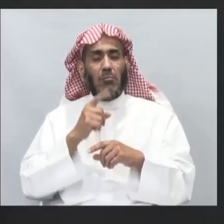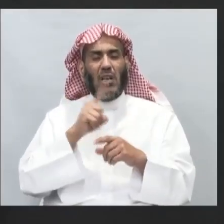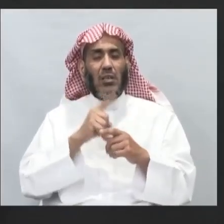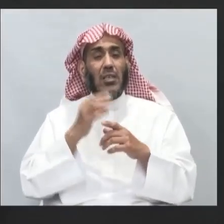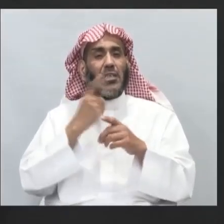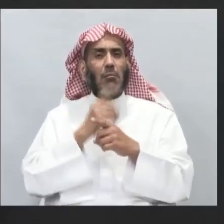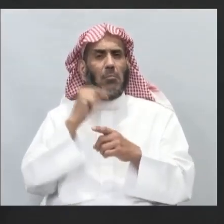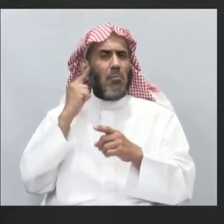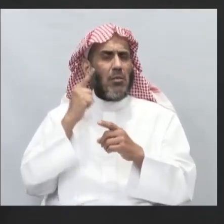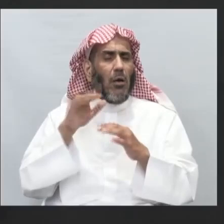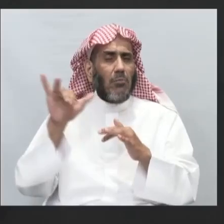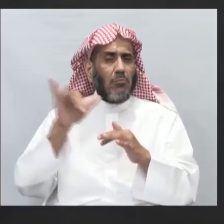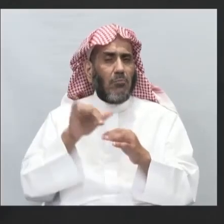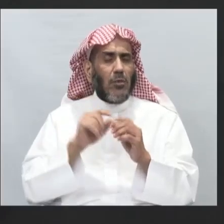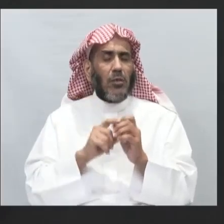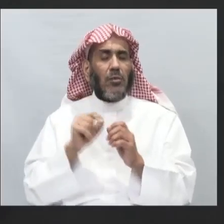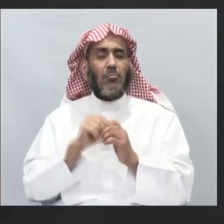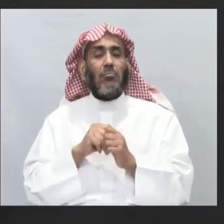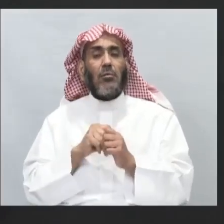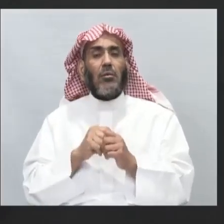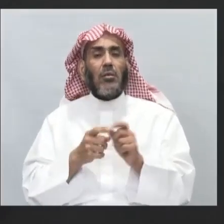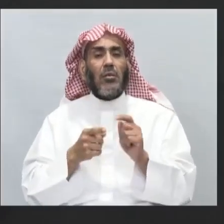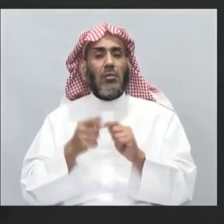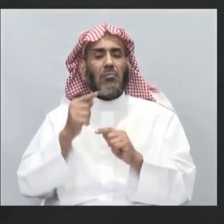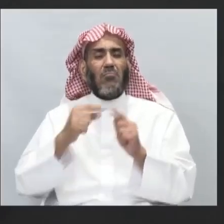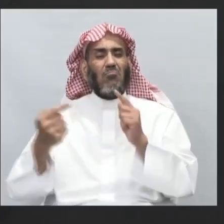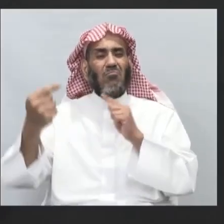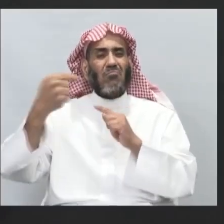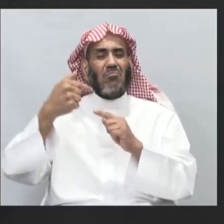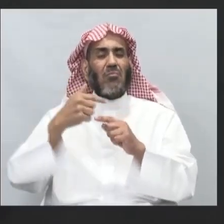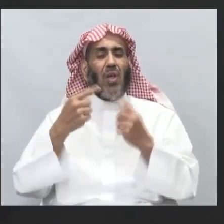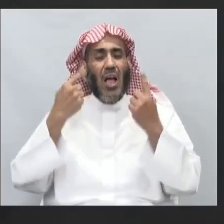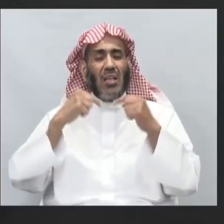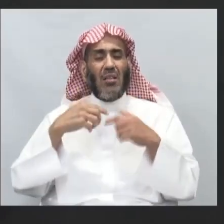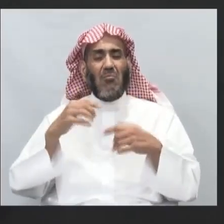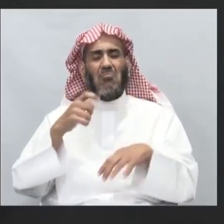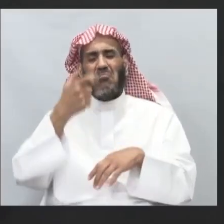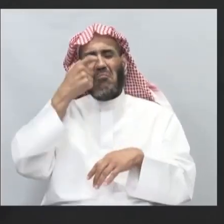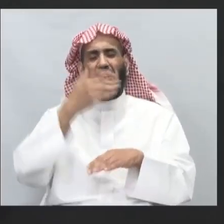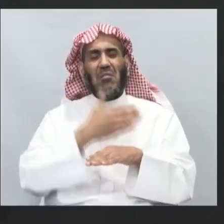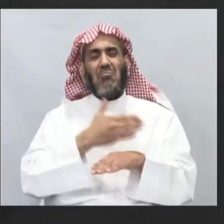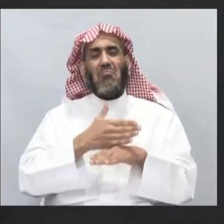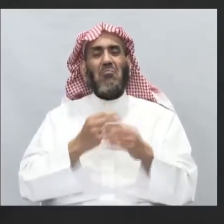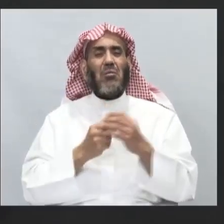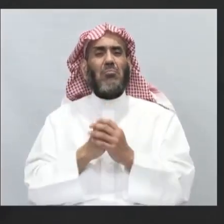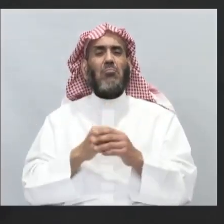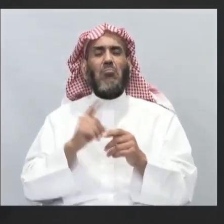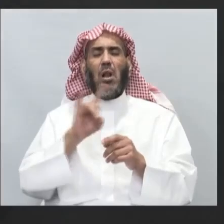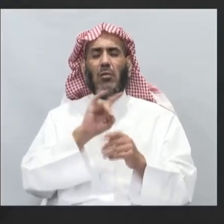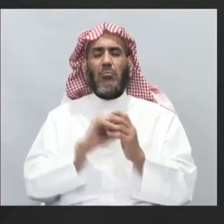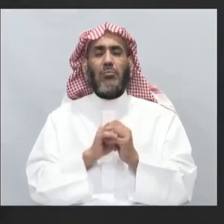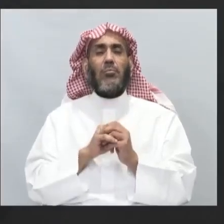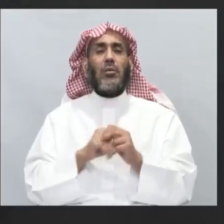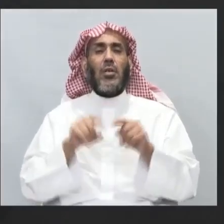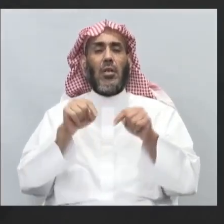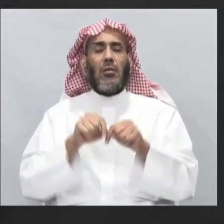الطبيب لم يسمع في تلك الفتره بالشكل الجيد انعكست هذه على حياه هذا المريض ثم كانت العواقب لا تحمد